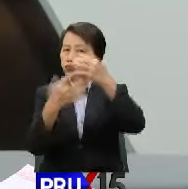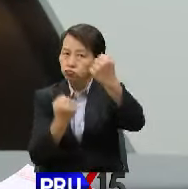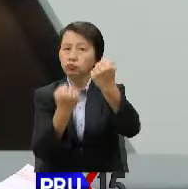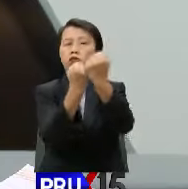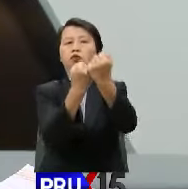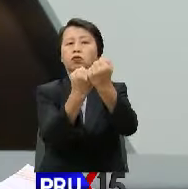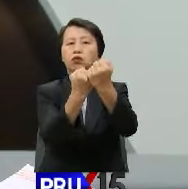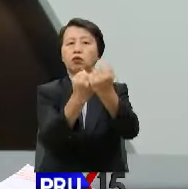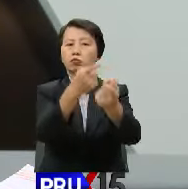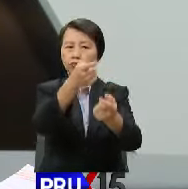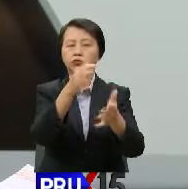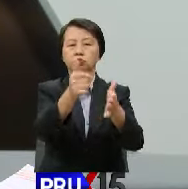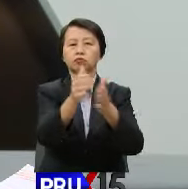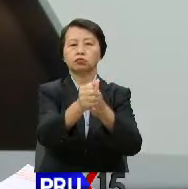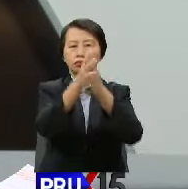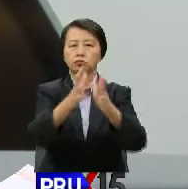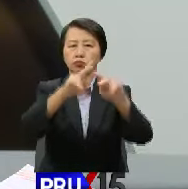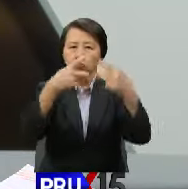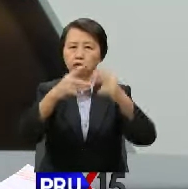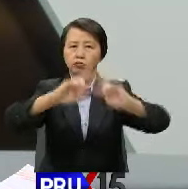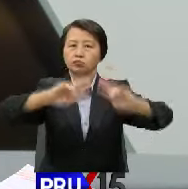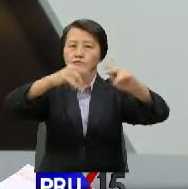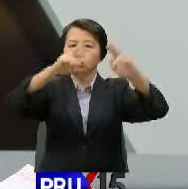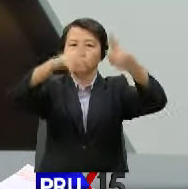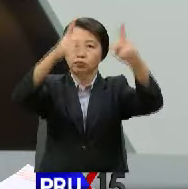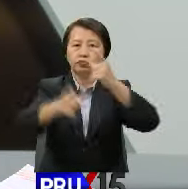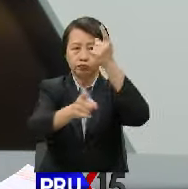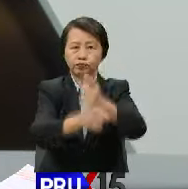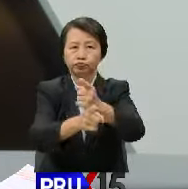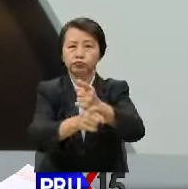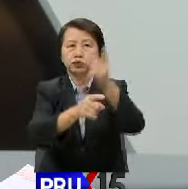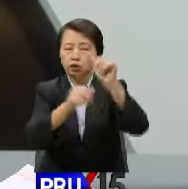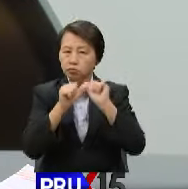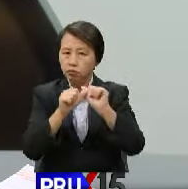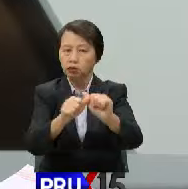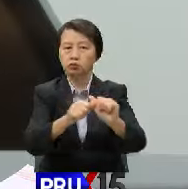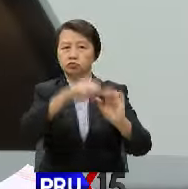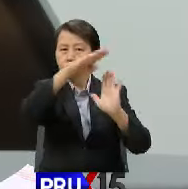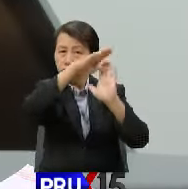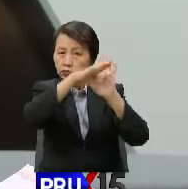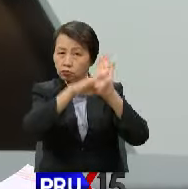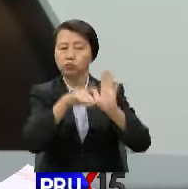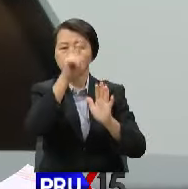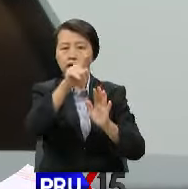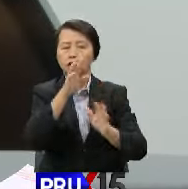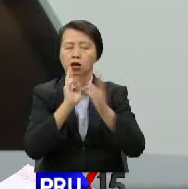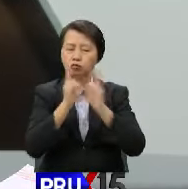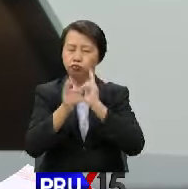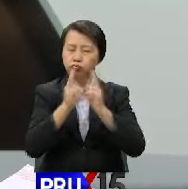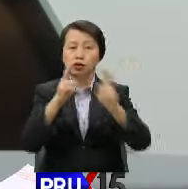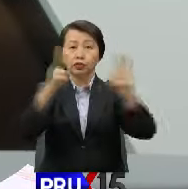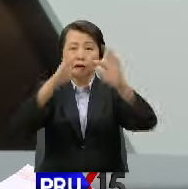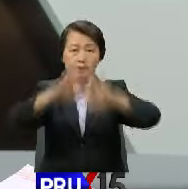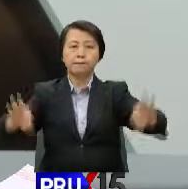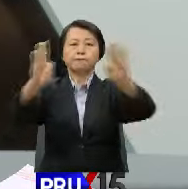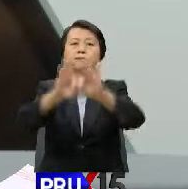melonjakan momentum kodapati tersebut jadi substance ataupun isi kandungan apa yang diucap itu